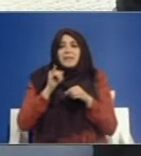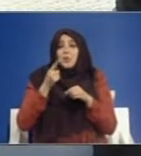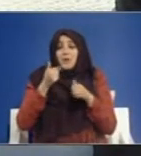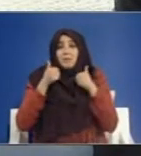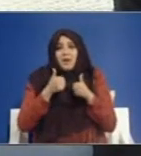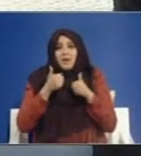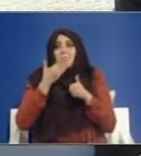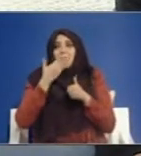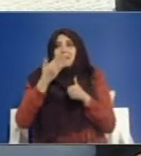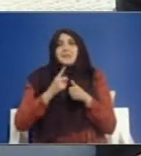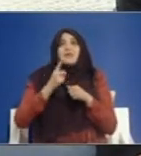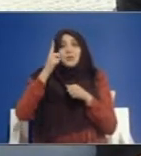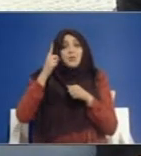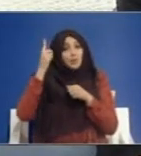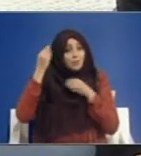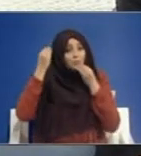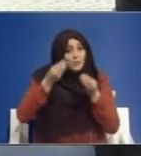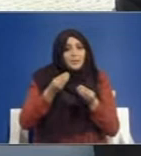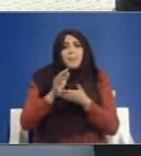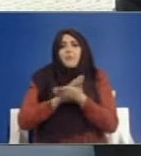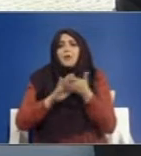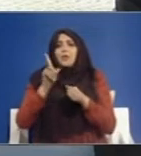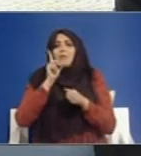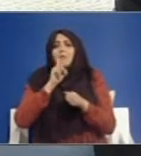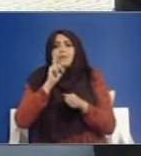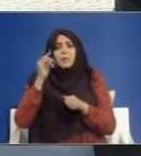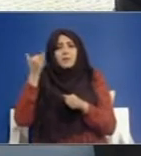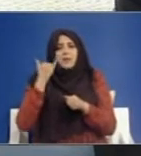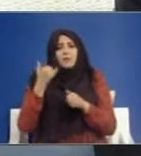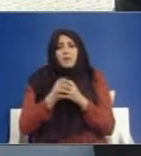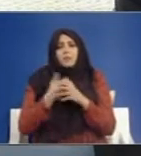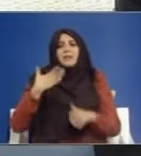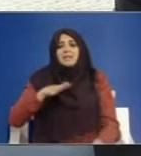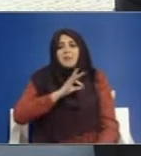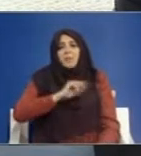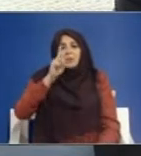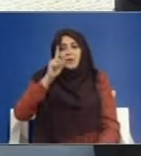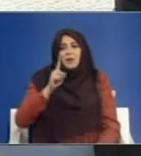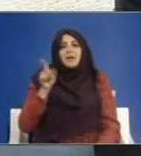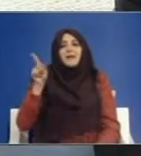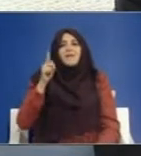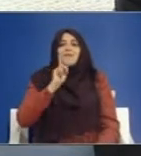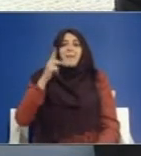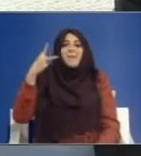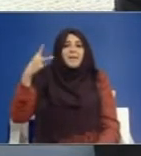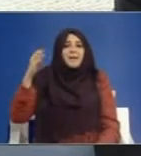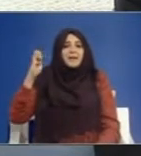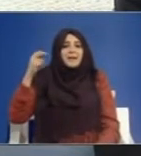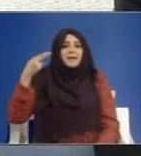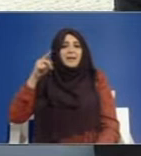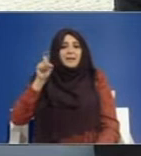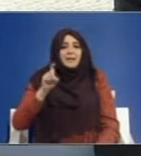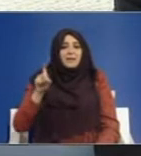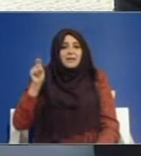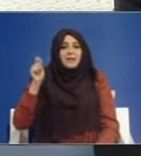زمن عين دفلة، كان زاد فضلي. ألو السلام عليكم. عليك السلام ورحمة الله. كيفك شيخنا؟ كون بخير. لاباس الله يسترك، تفضلي.